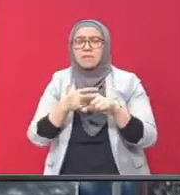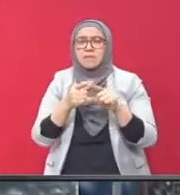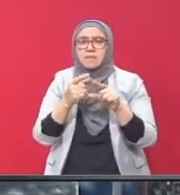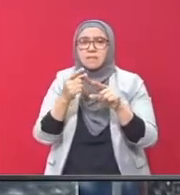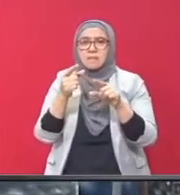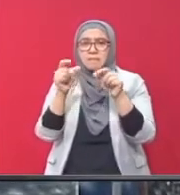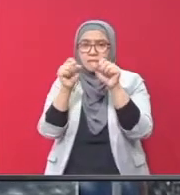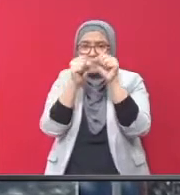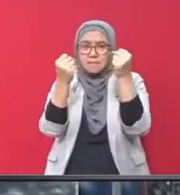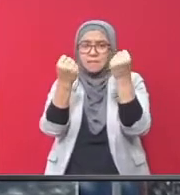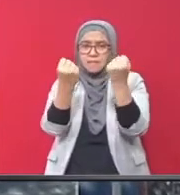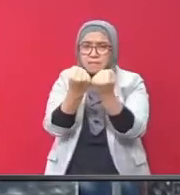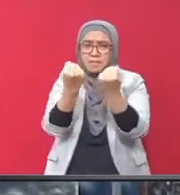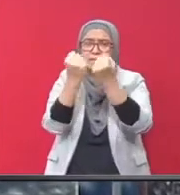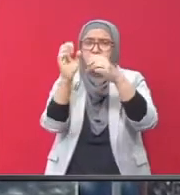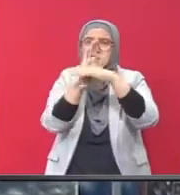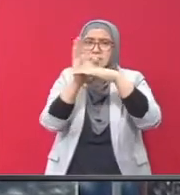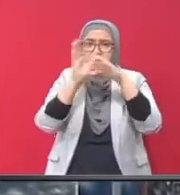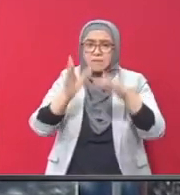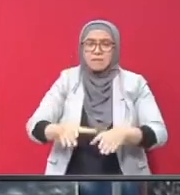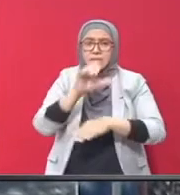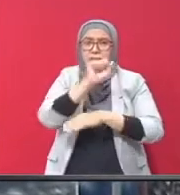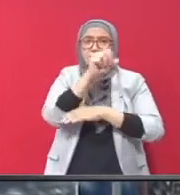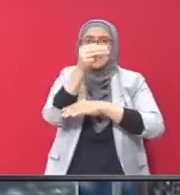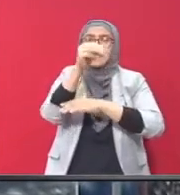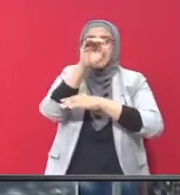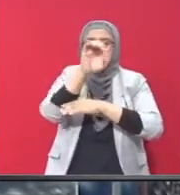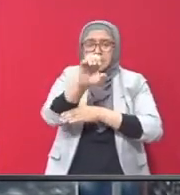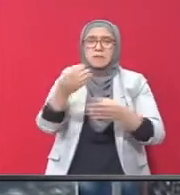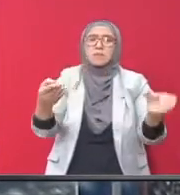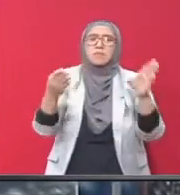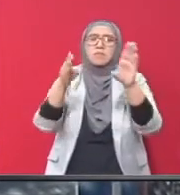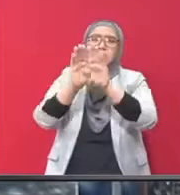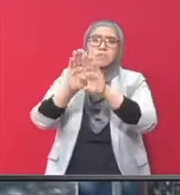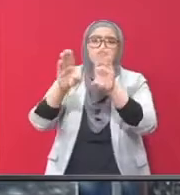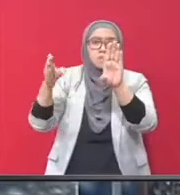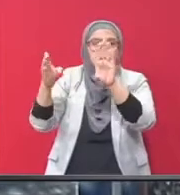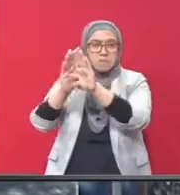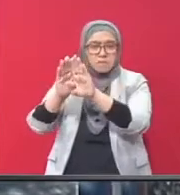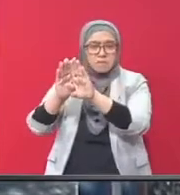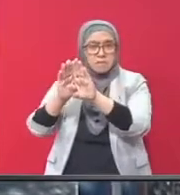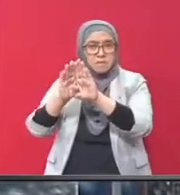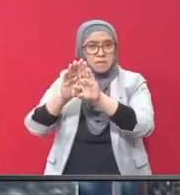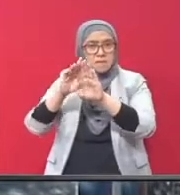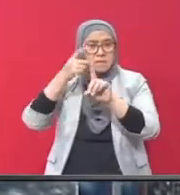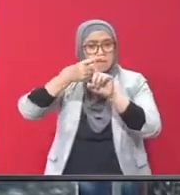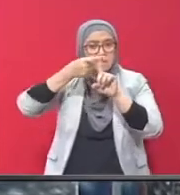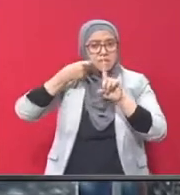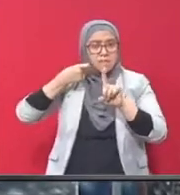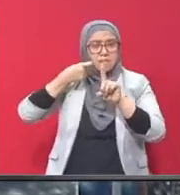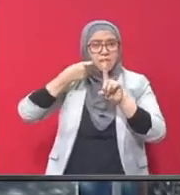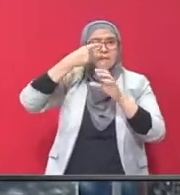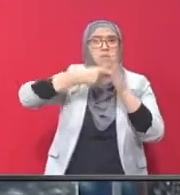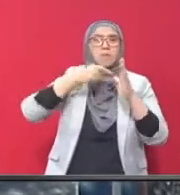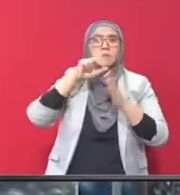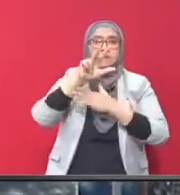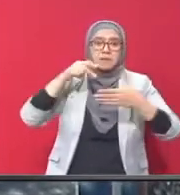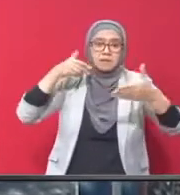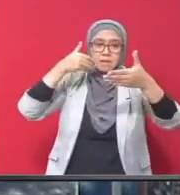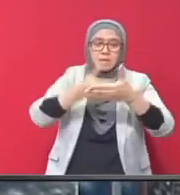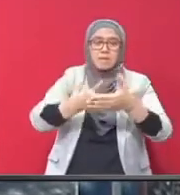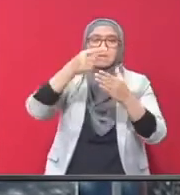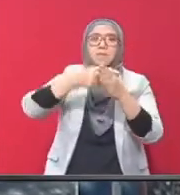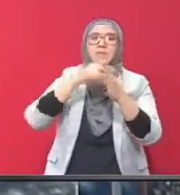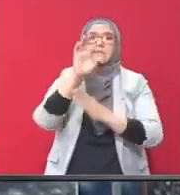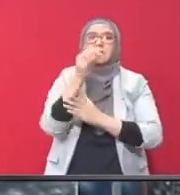2469 Sarekat SM yg telah punah ditutup telah pun ditutup daripada Mask sehingga